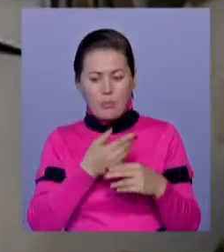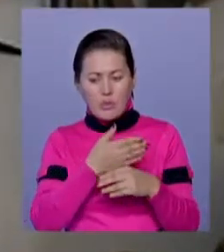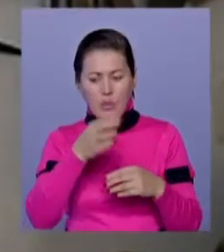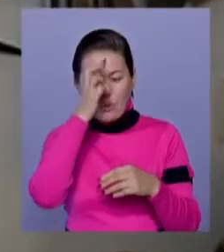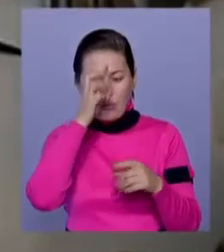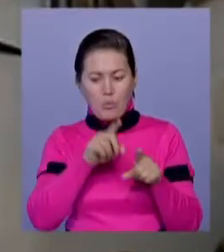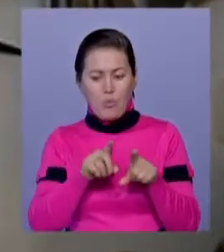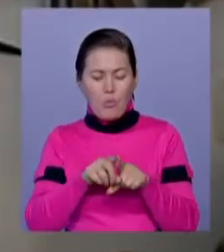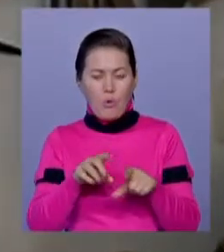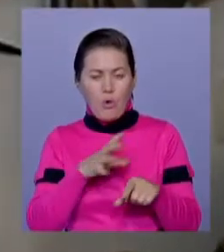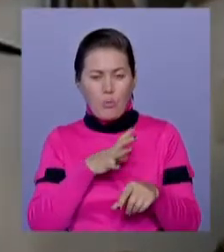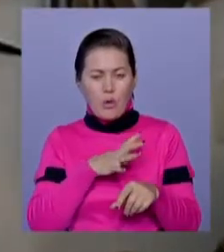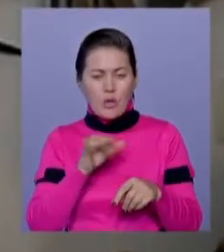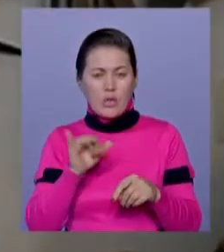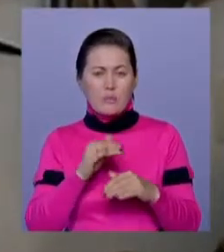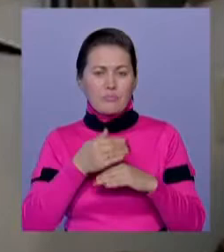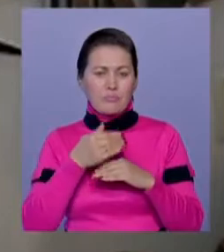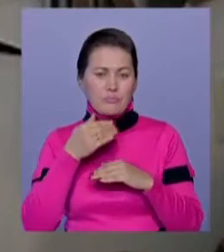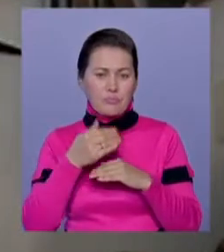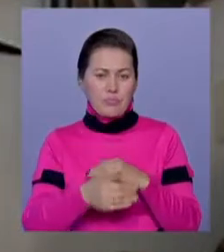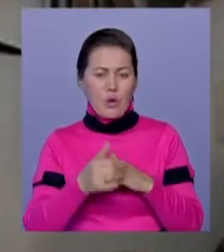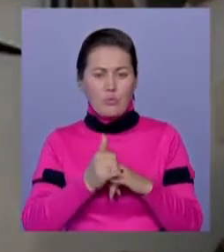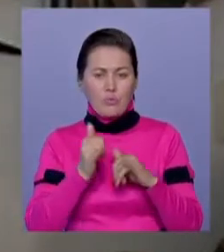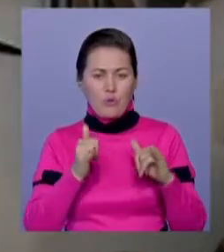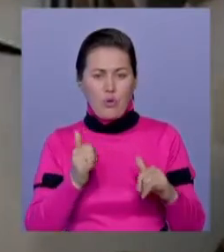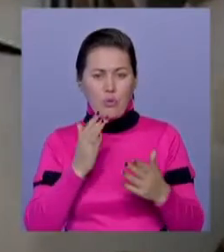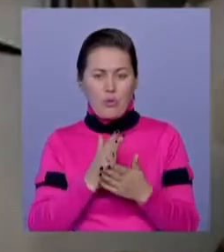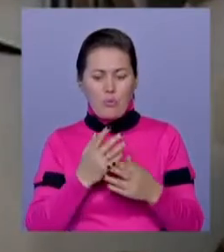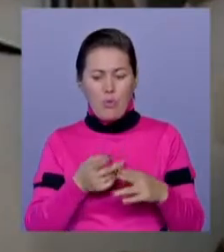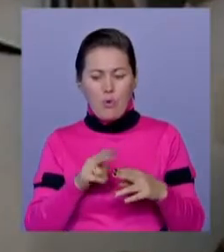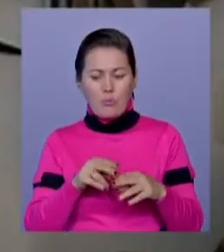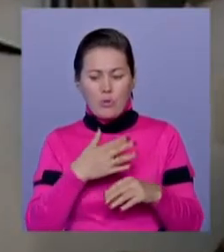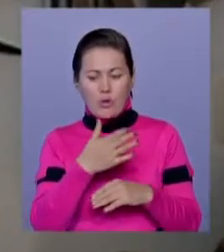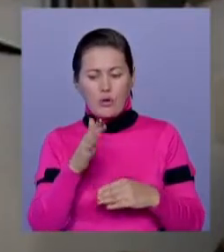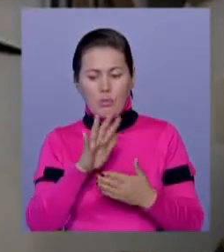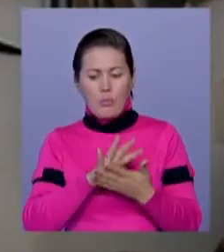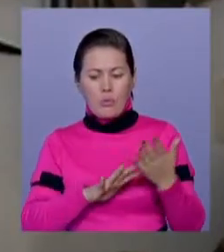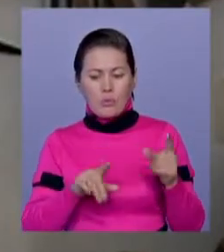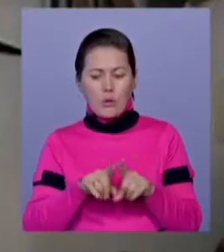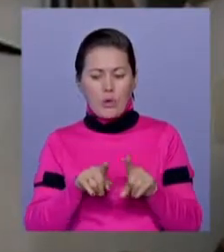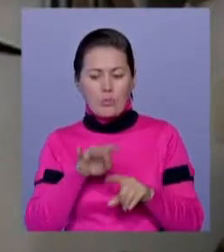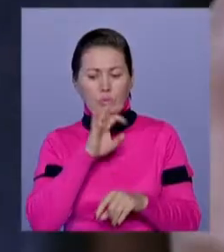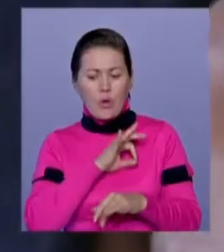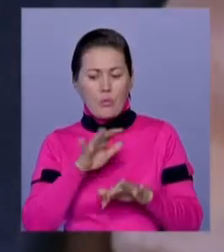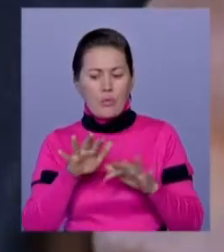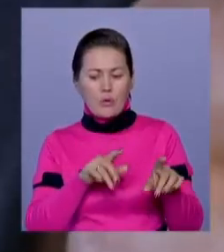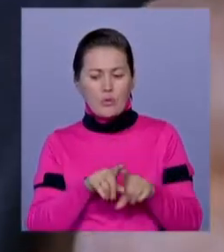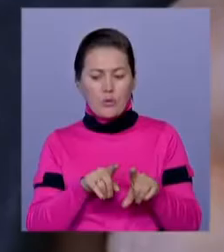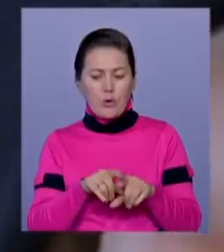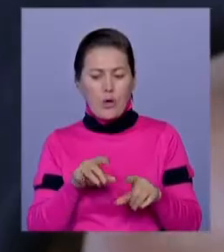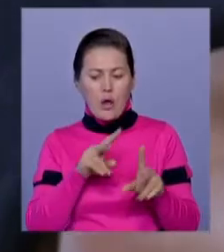елімізде кеш дамып жатыр. Соны ары қарай іске асуына